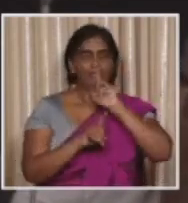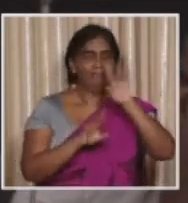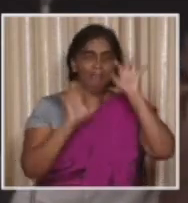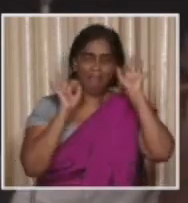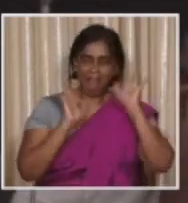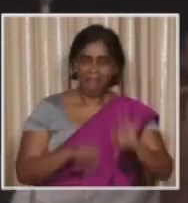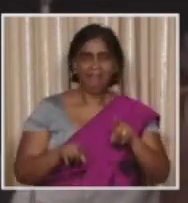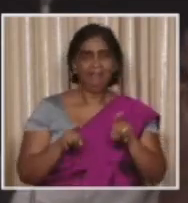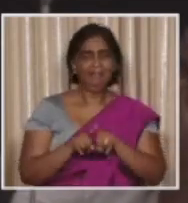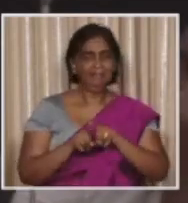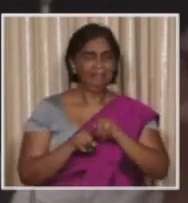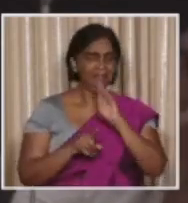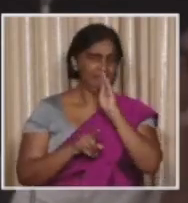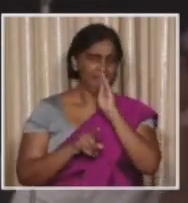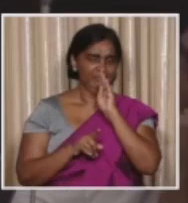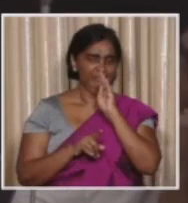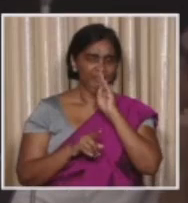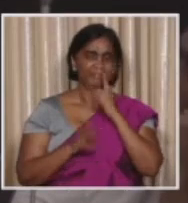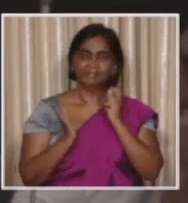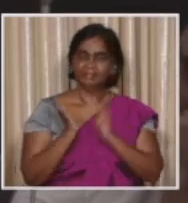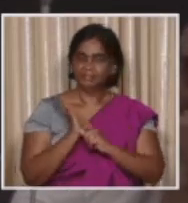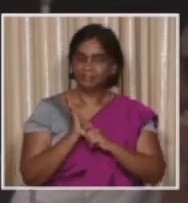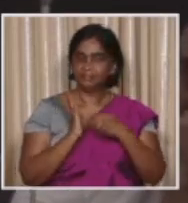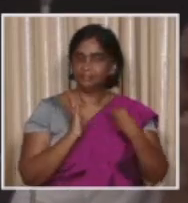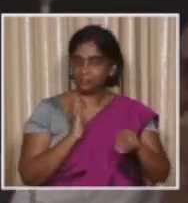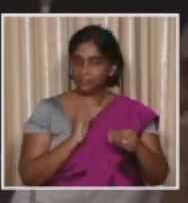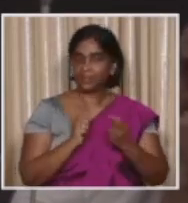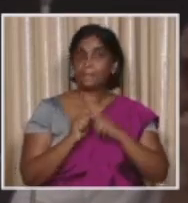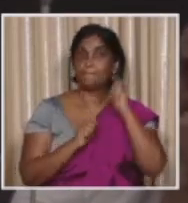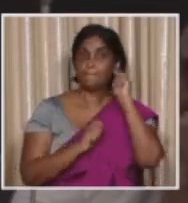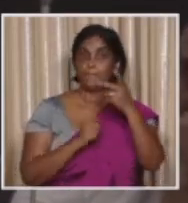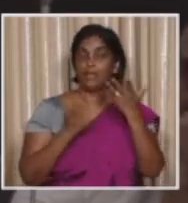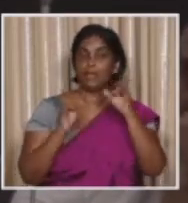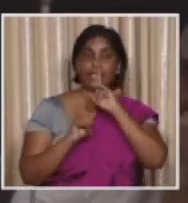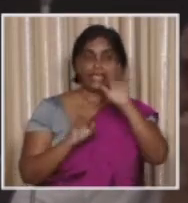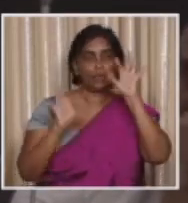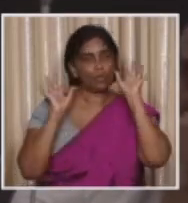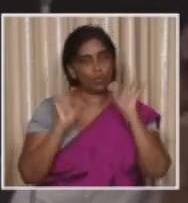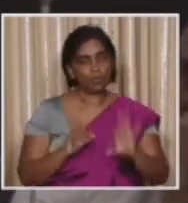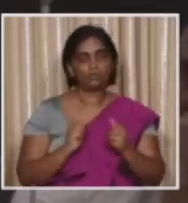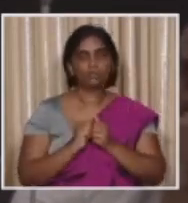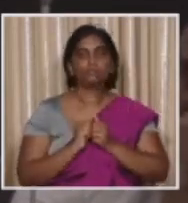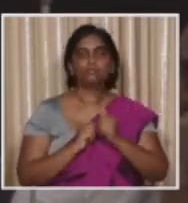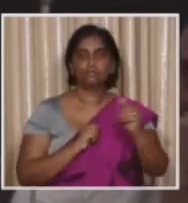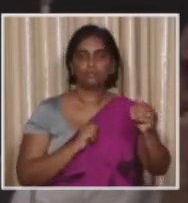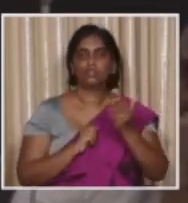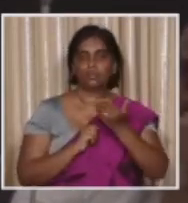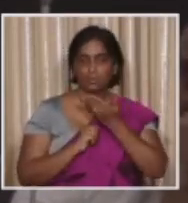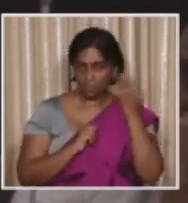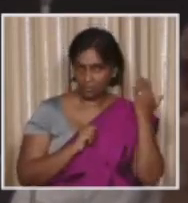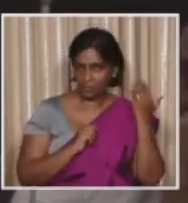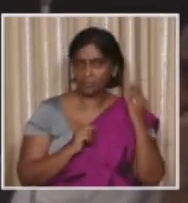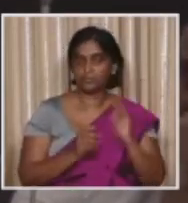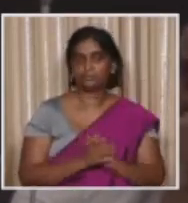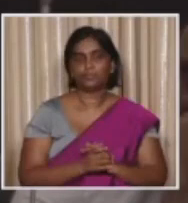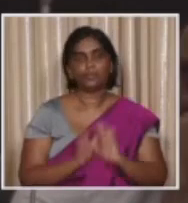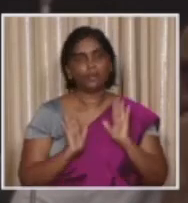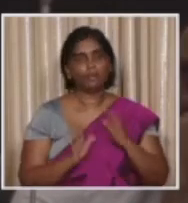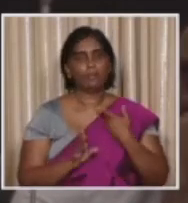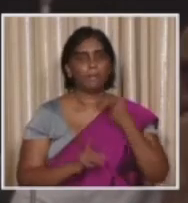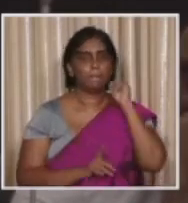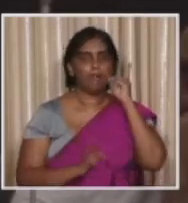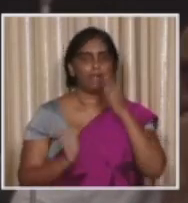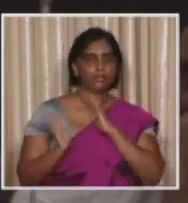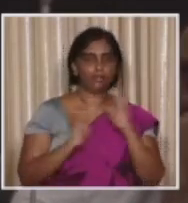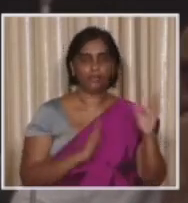නැතුව ණය ගෙවන්න බෑ කියලා කියන්නේ නැතුව අපිට එකඟතාවයක් ලබා ගන්නත් තිබුණා. හැබැයි අපි ප්‍රමාද